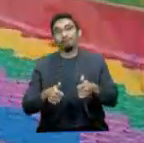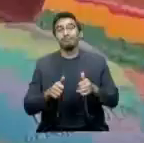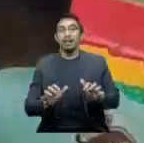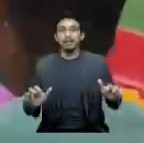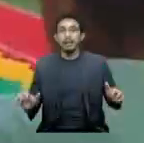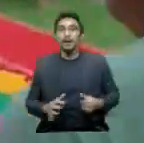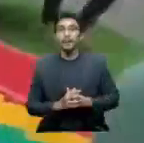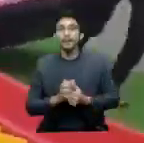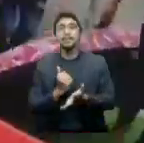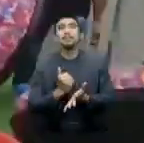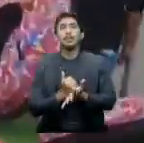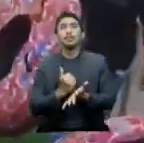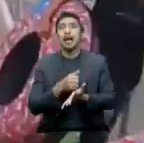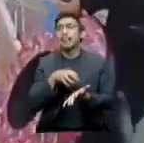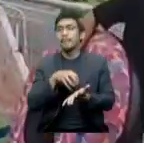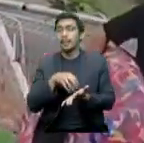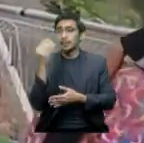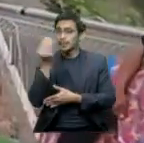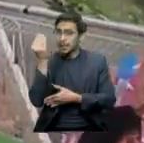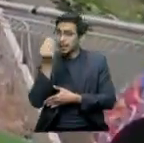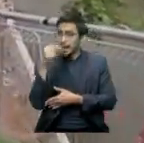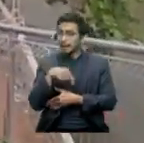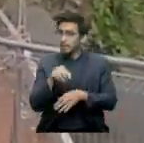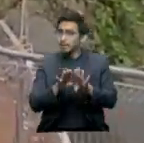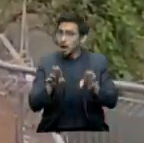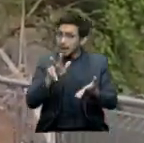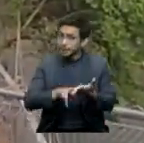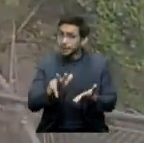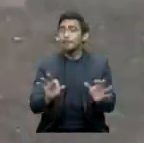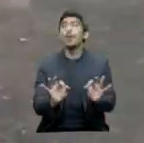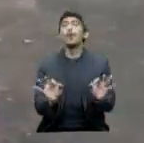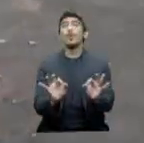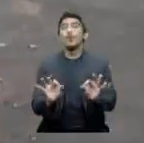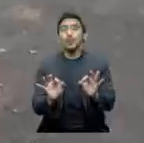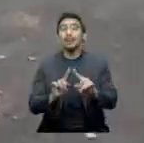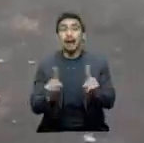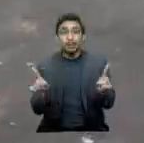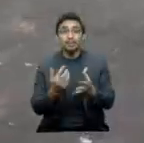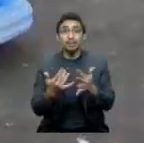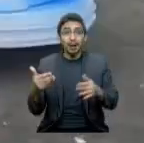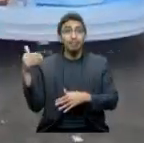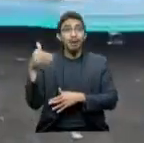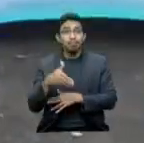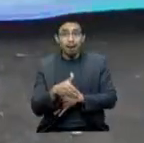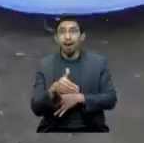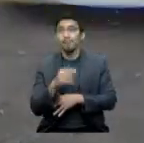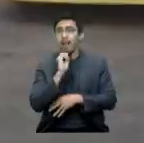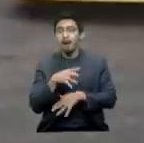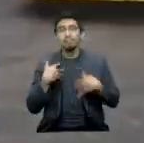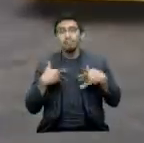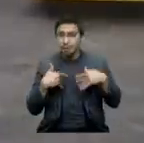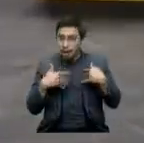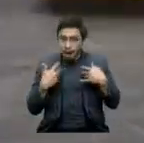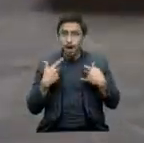Padahal tempat wisata ini belum resmi dibuka. Warga yang berkunjung pun mengaku senang lantaran kini tak perlu jauh-jauh berwisata keluar